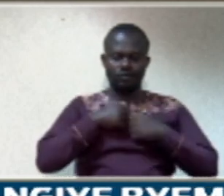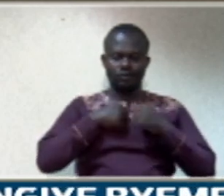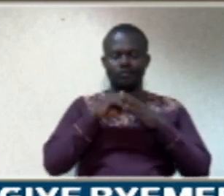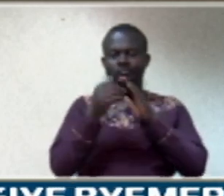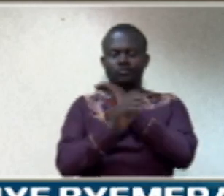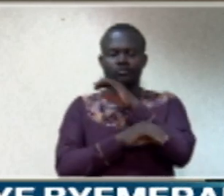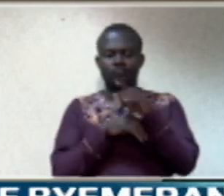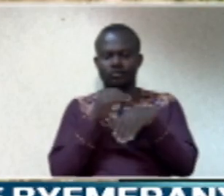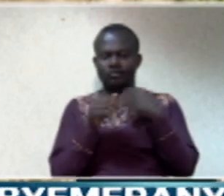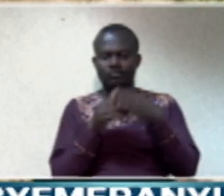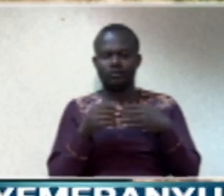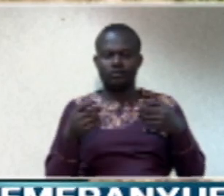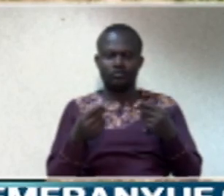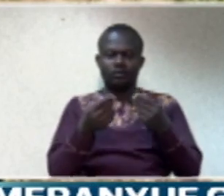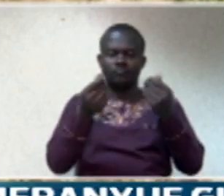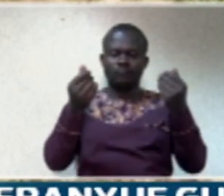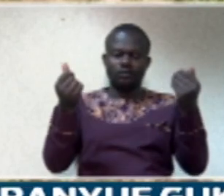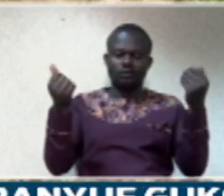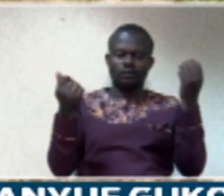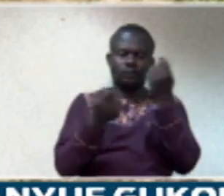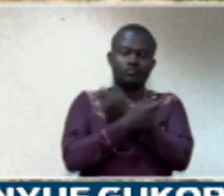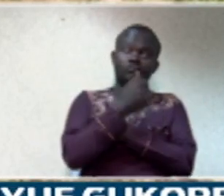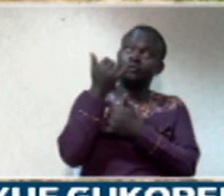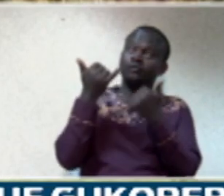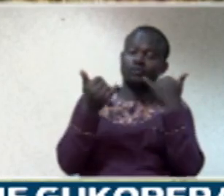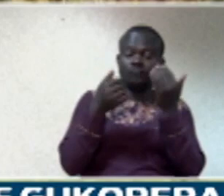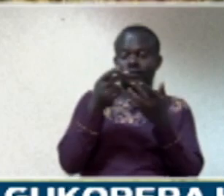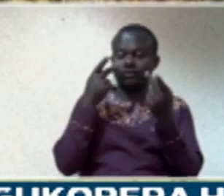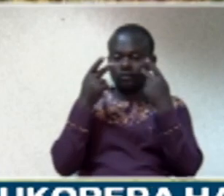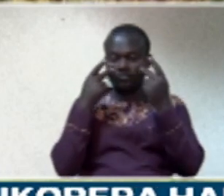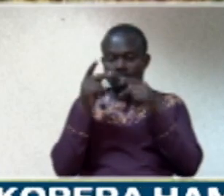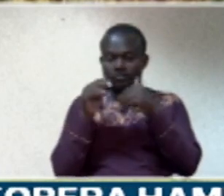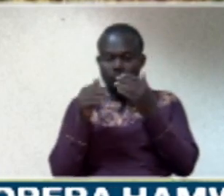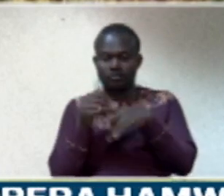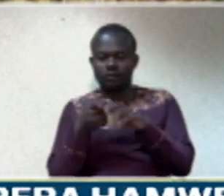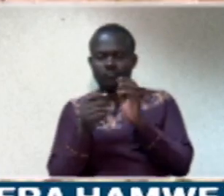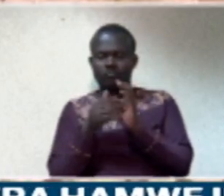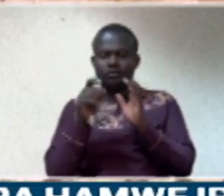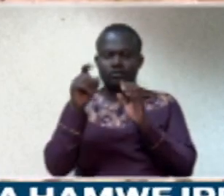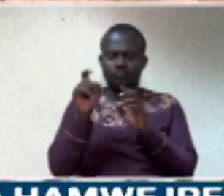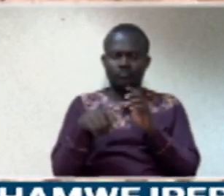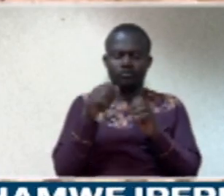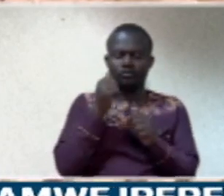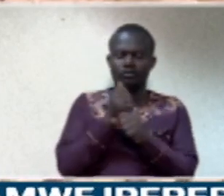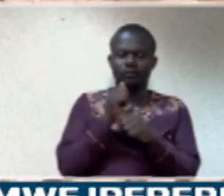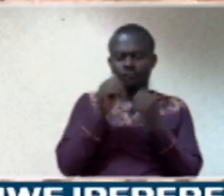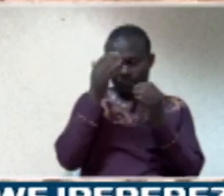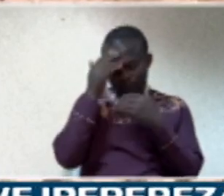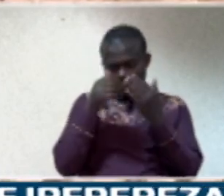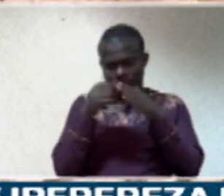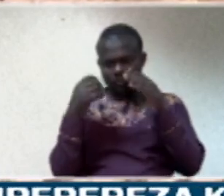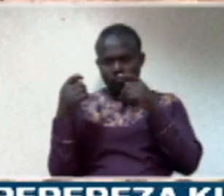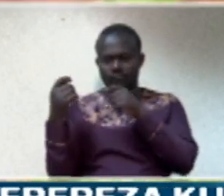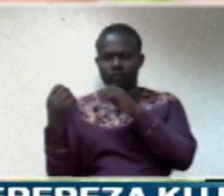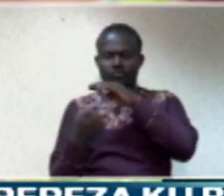Afurika ingaruka zo kwangiza ibidukikije n'imihindagurikire y'ibihe kuri ubu zigaragarira buri wese kandi hakenewe kugira icyakorwa kubibungabunga